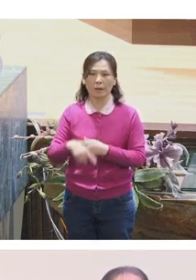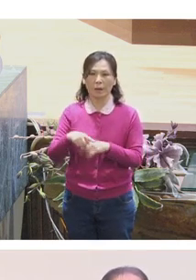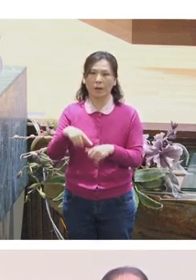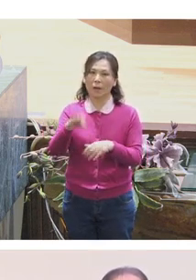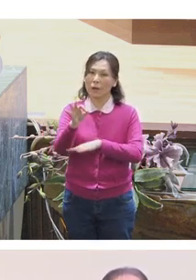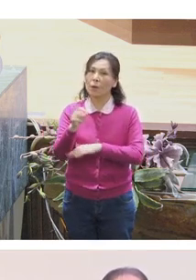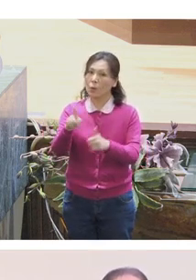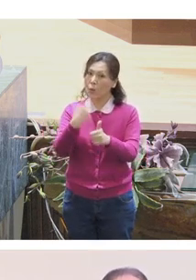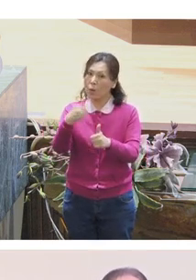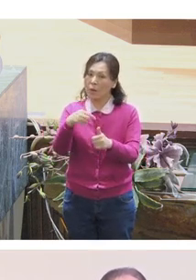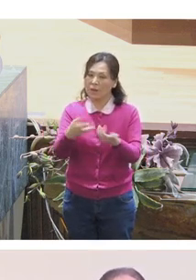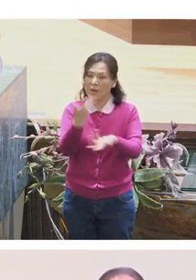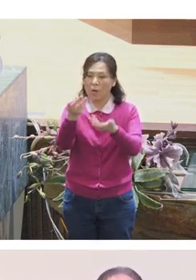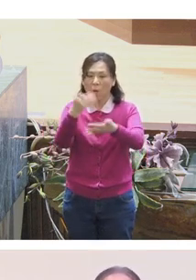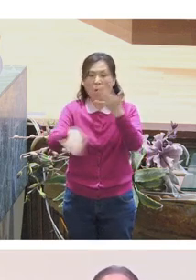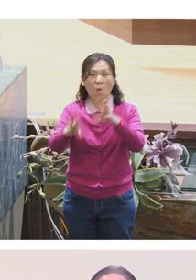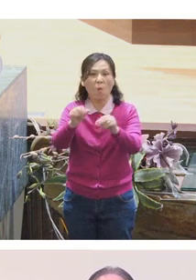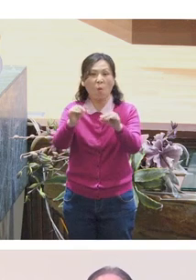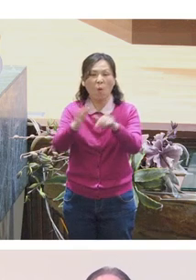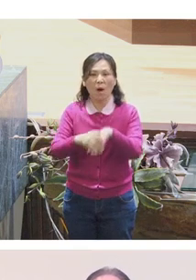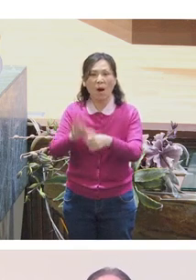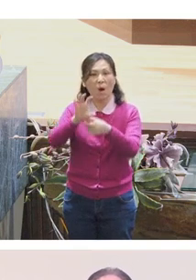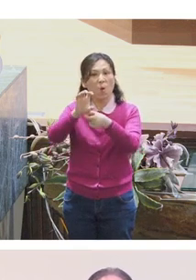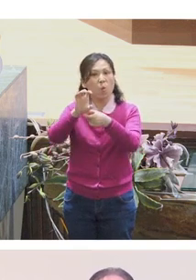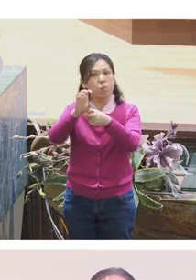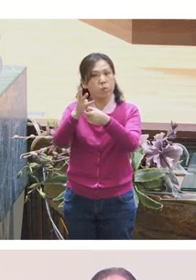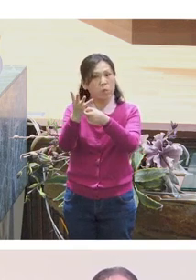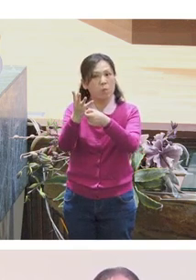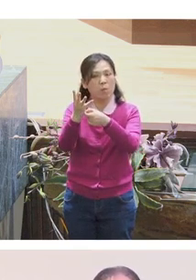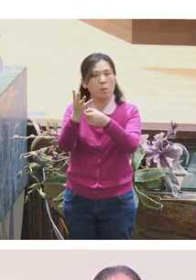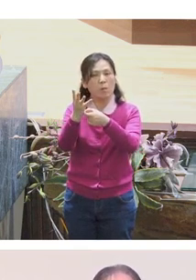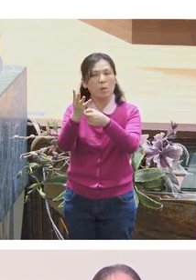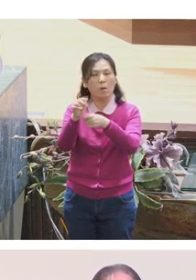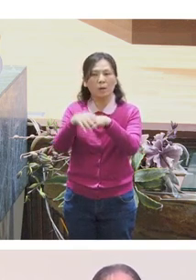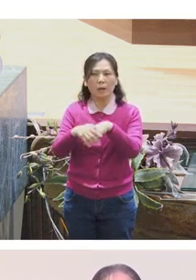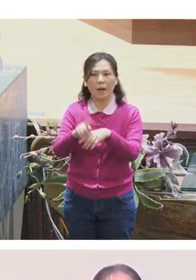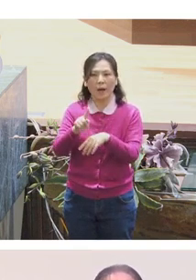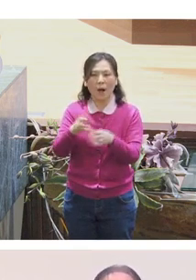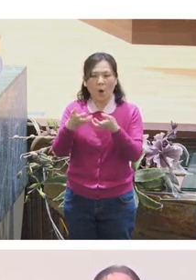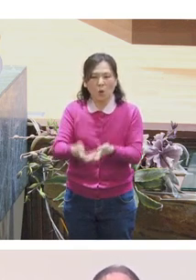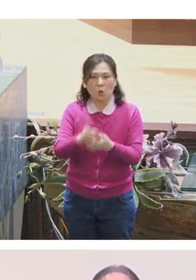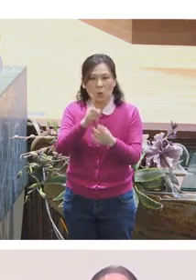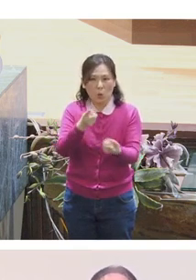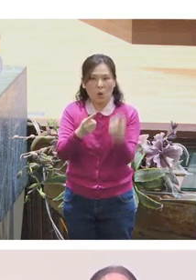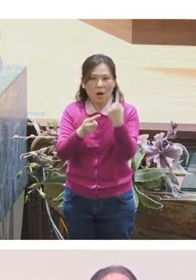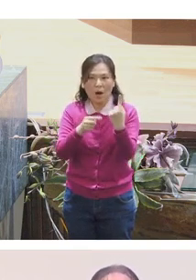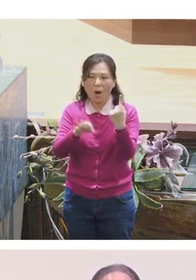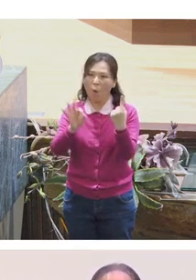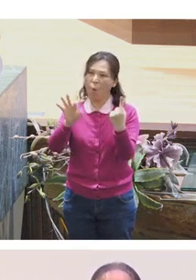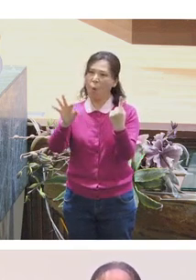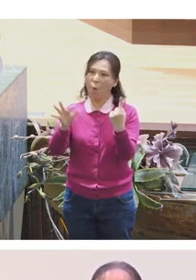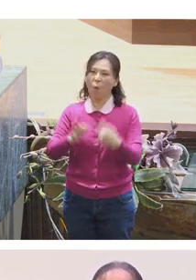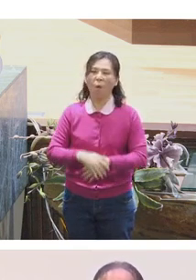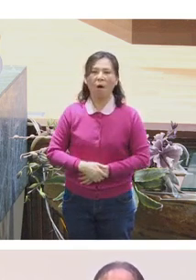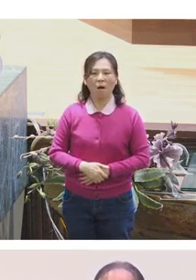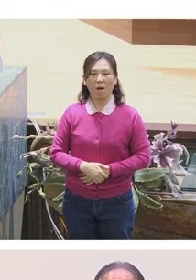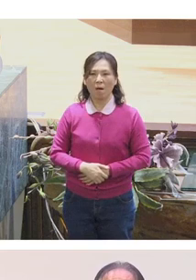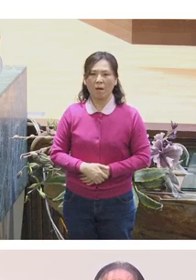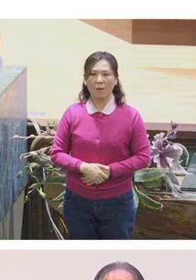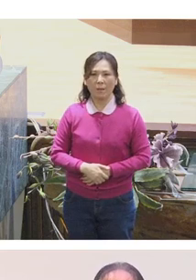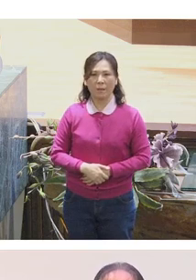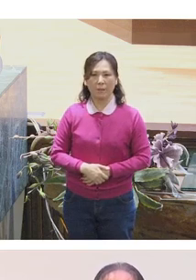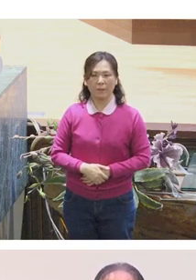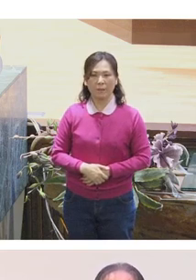案，94年的时候它一吨是500块啊，就是那